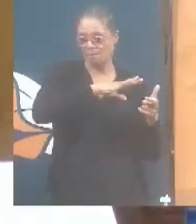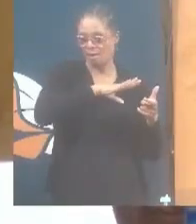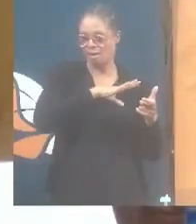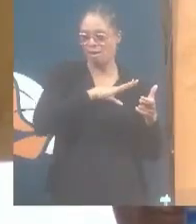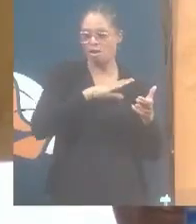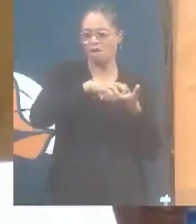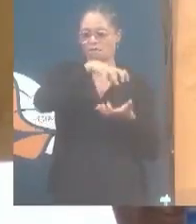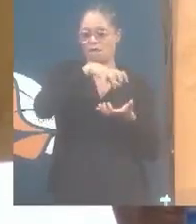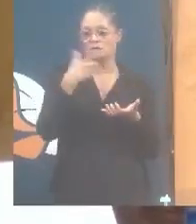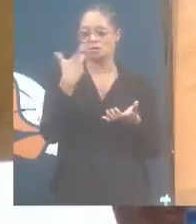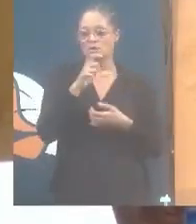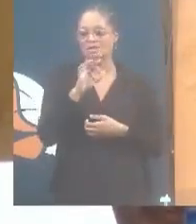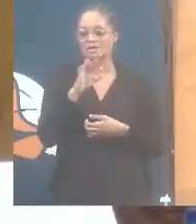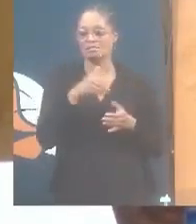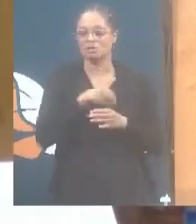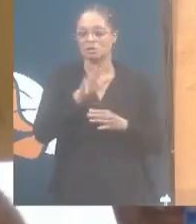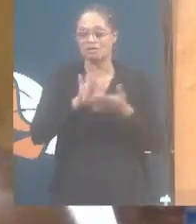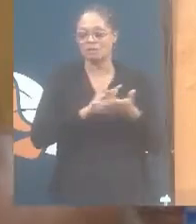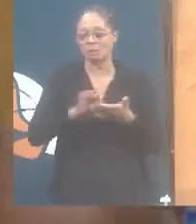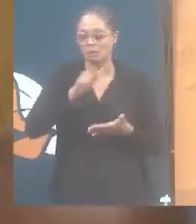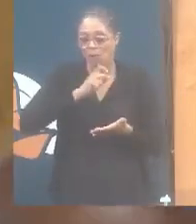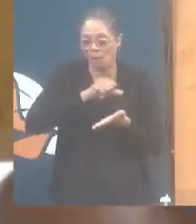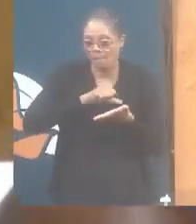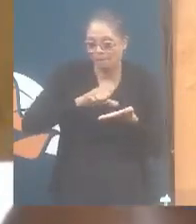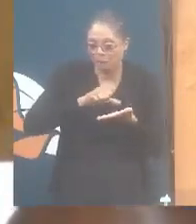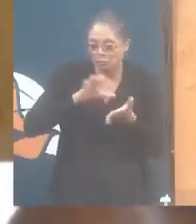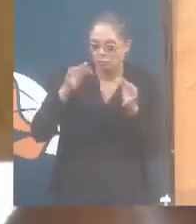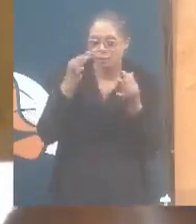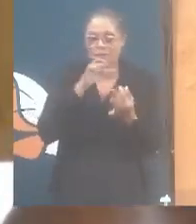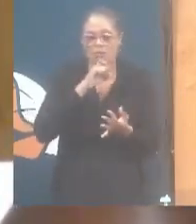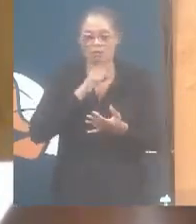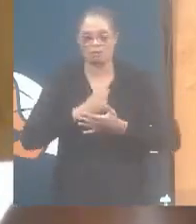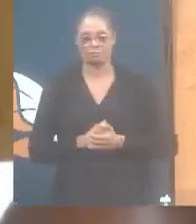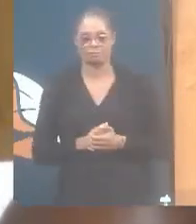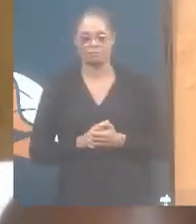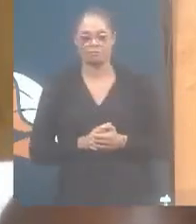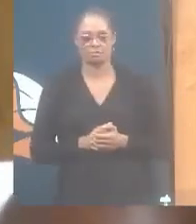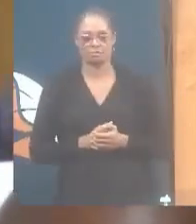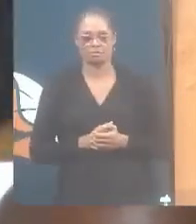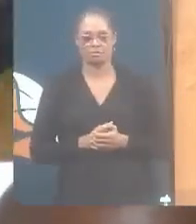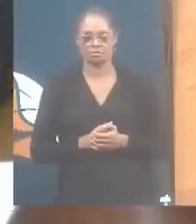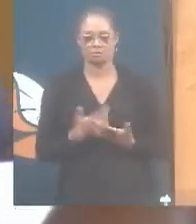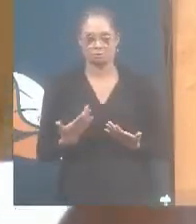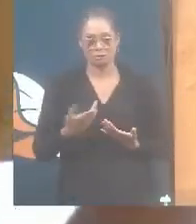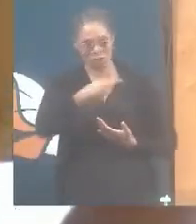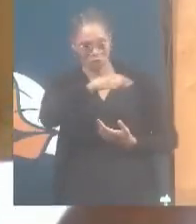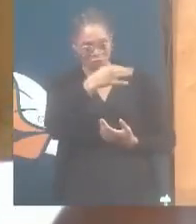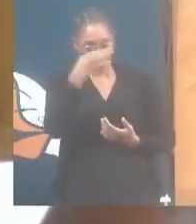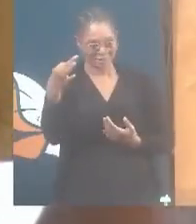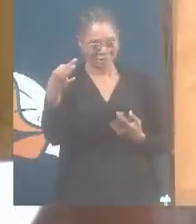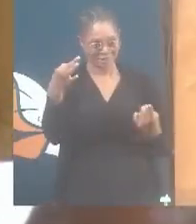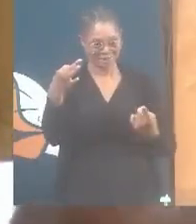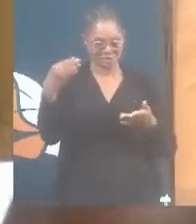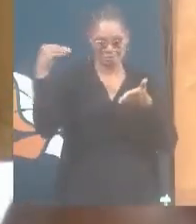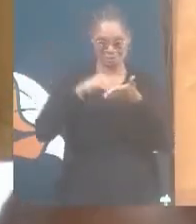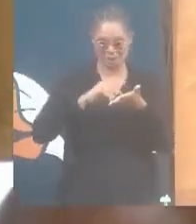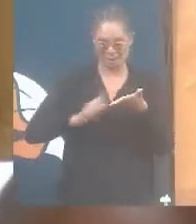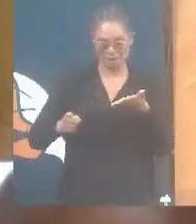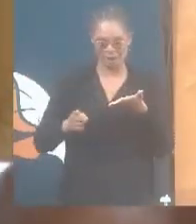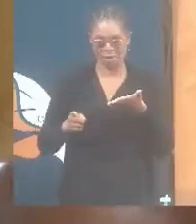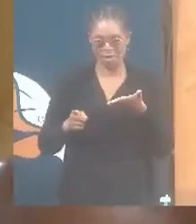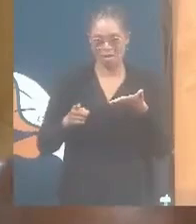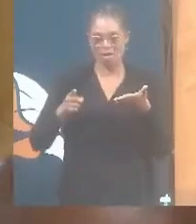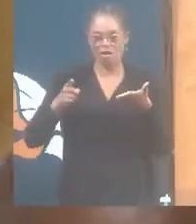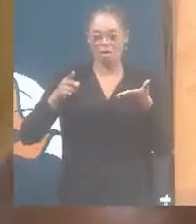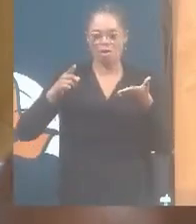enveloppe de 250 millions de factures qu'on n'a pas encore trouvées. Eh bien, si vous le dites et que vous ne l'écrivez pas, vous ne rassurez pas